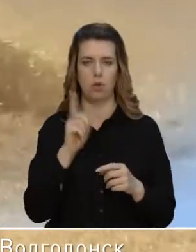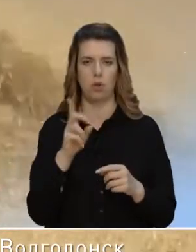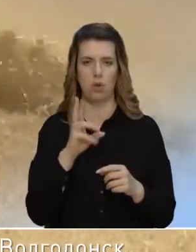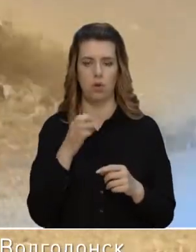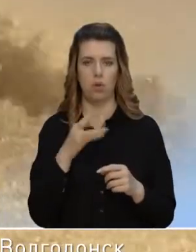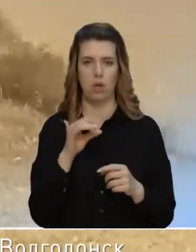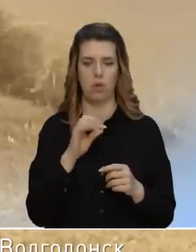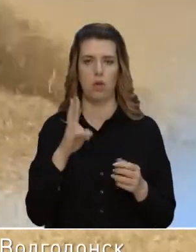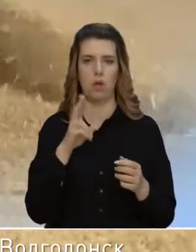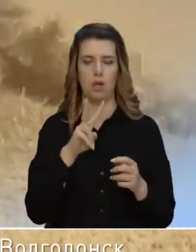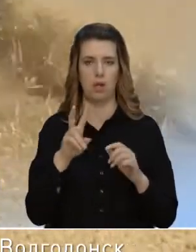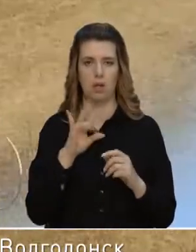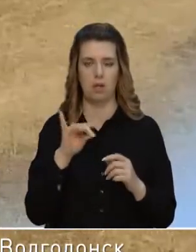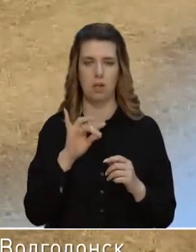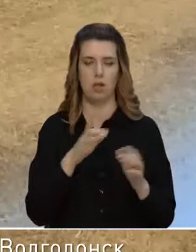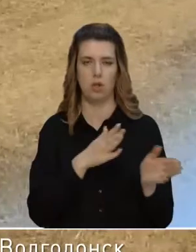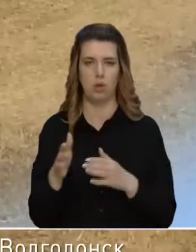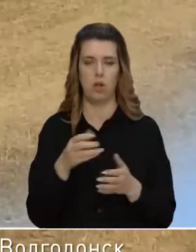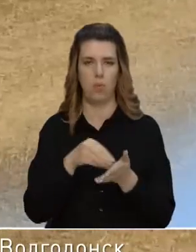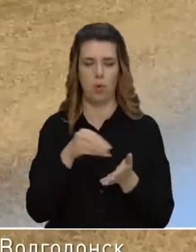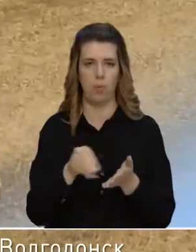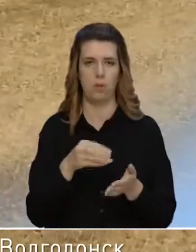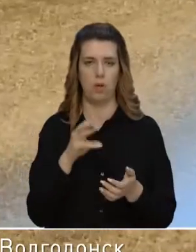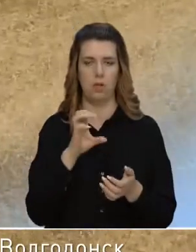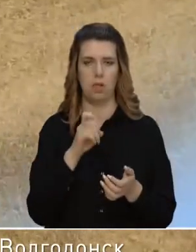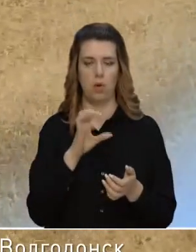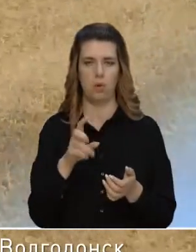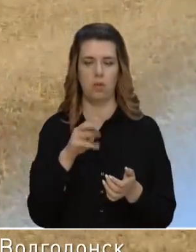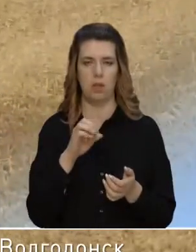что Донской регион является лидером по количеству ежегодно приобретаемой сельхозтехники.